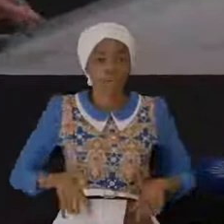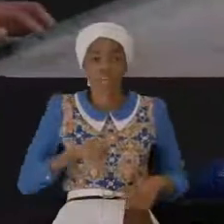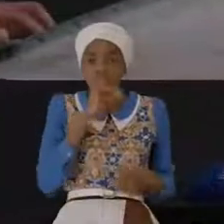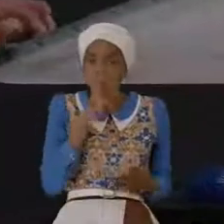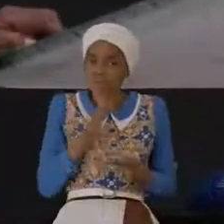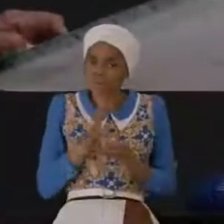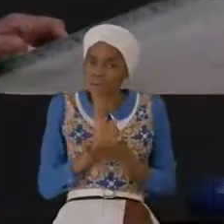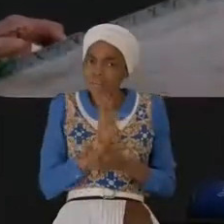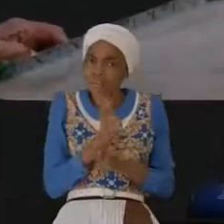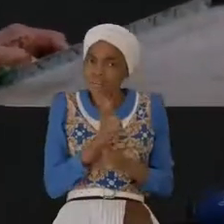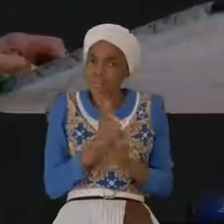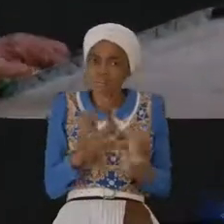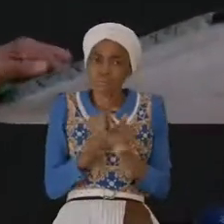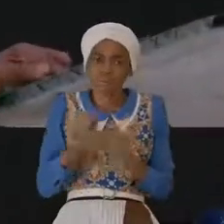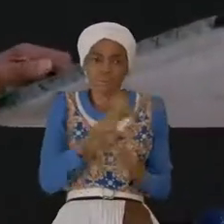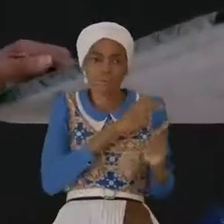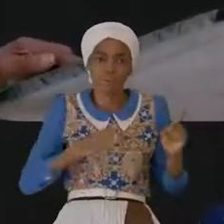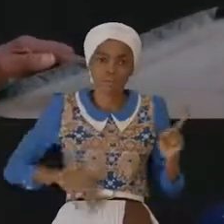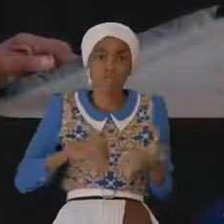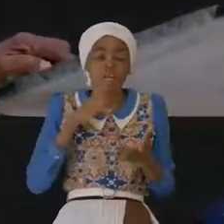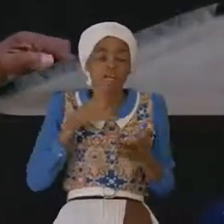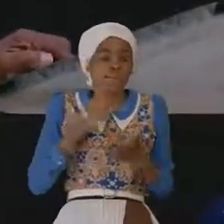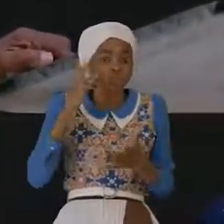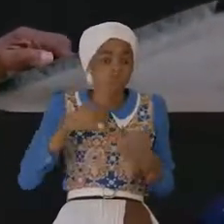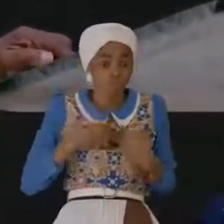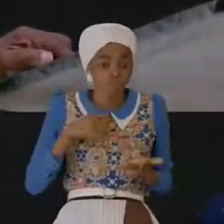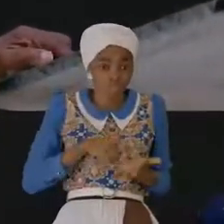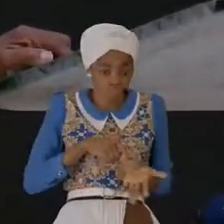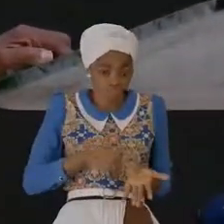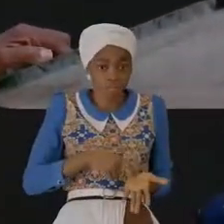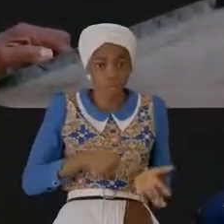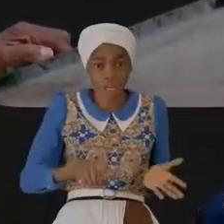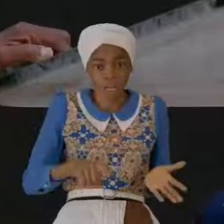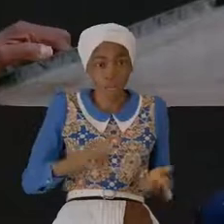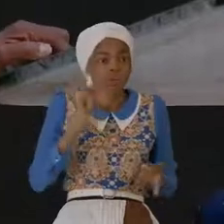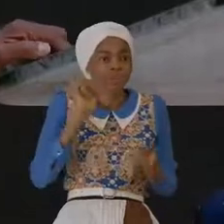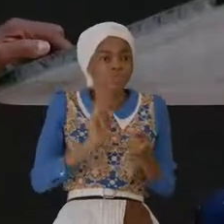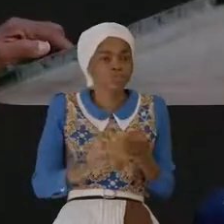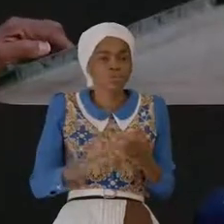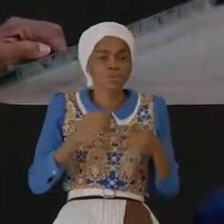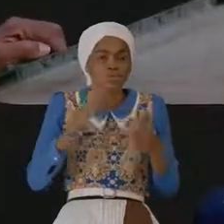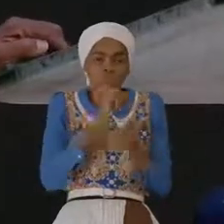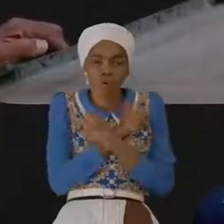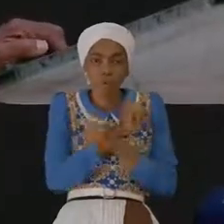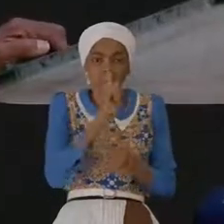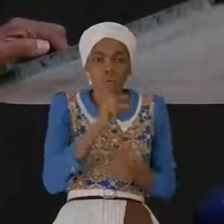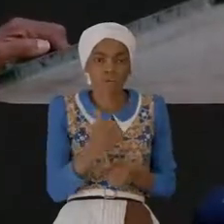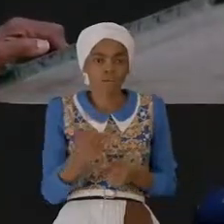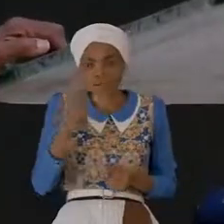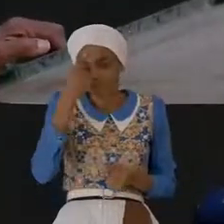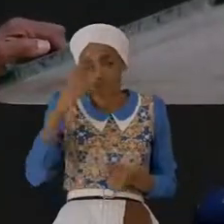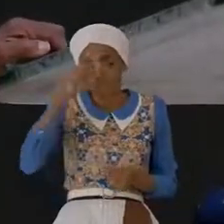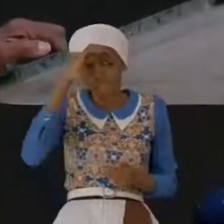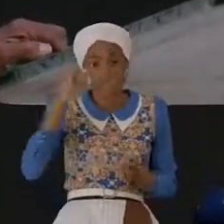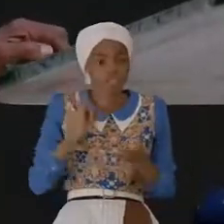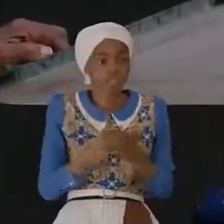est juste en Christ, ceci doit avoir cette caractéristique d'aimer les uns les